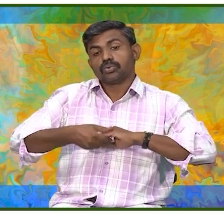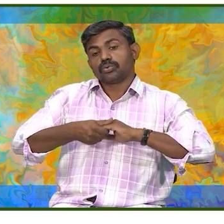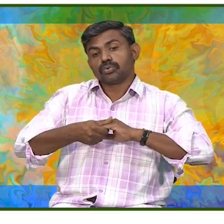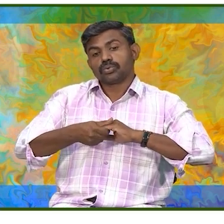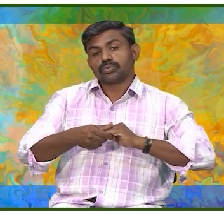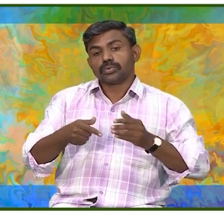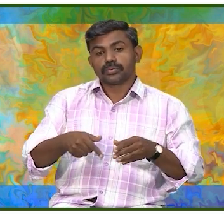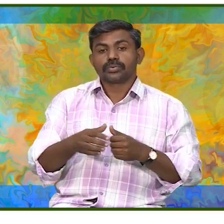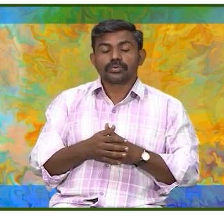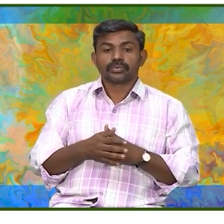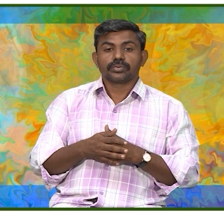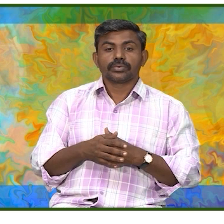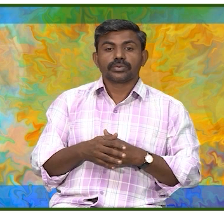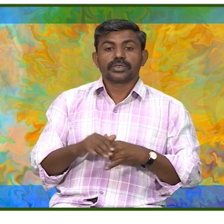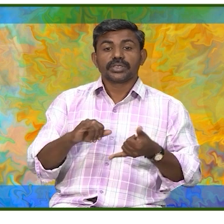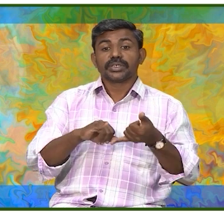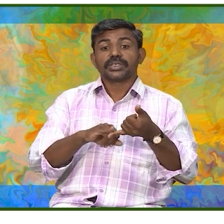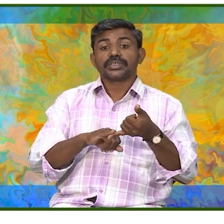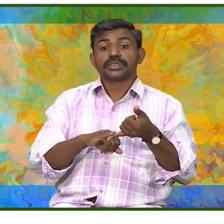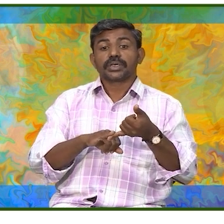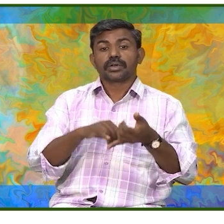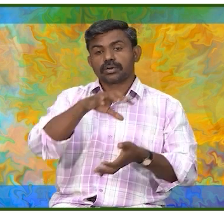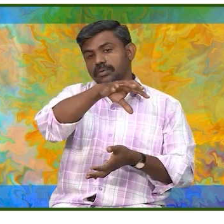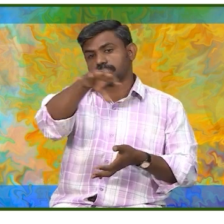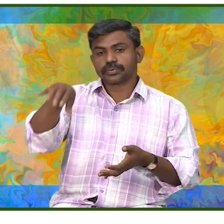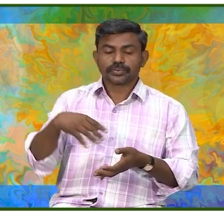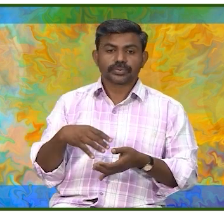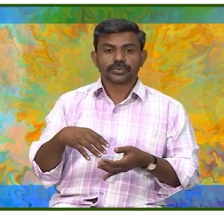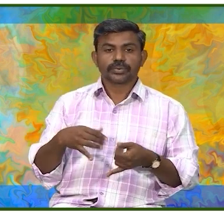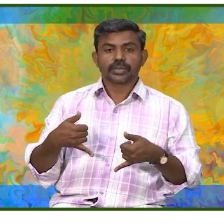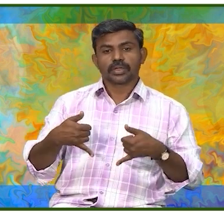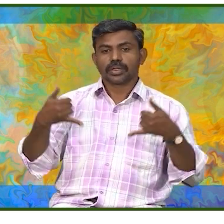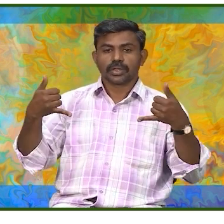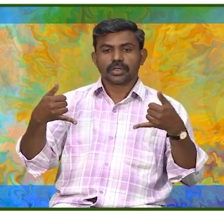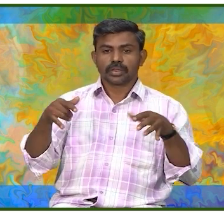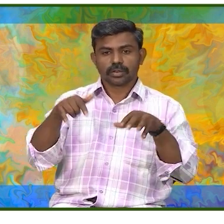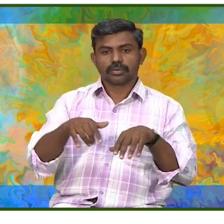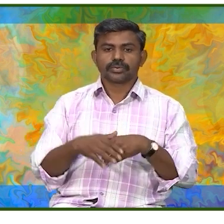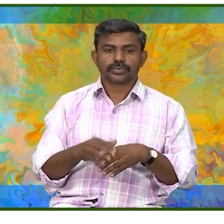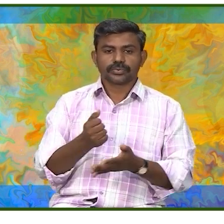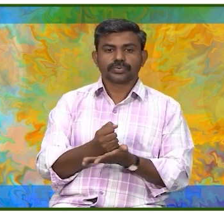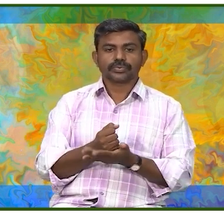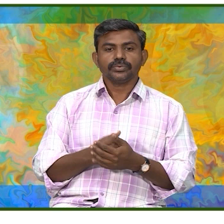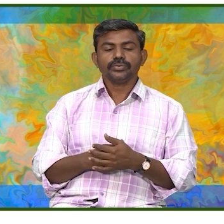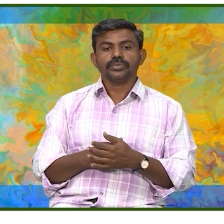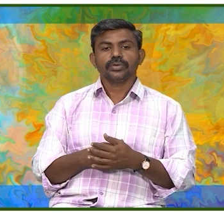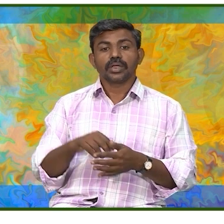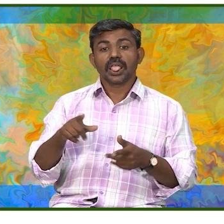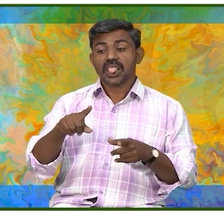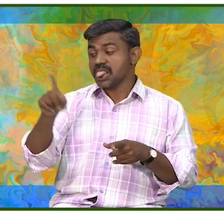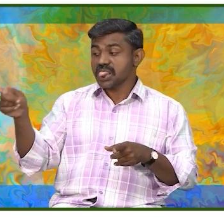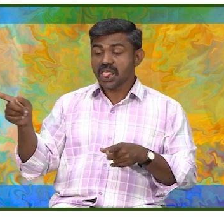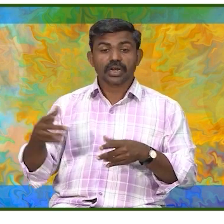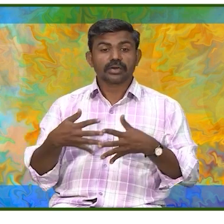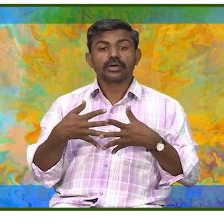அதாவது பார்த்திங்கன்னா, சார்க் அப்படிங்கிற ஒரு அமைப்பு. இதில் பார்த்திங்கன்னா, இந்தியா ஒரு பிராந்திய ஒத்துழைப்பின் நம்பிக்கை கொண்டுள்ளது. தெற்காசிய